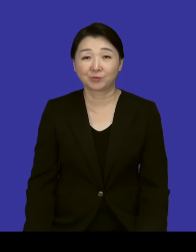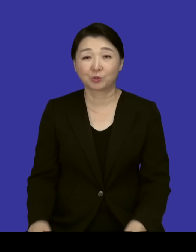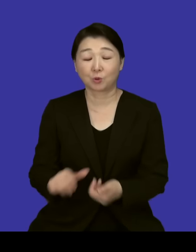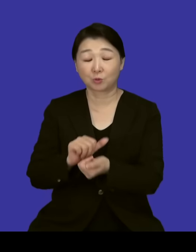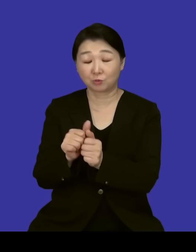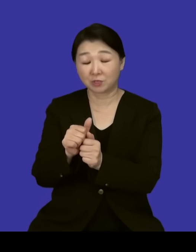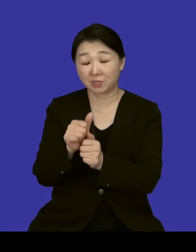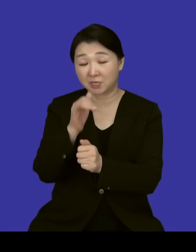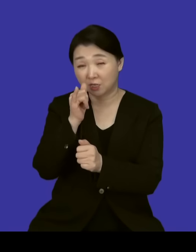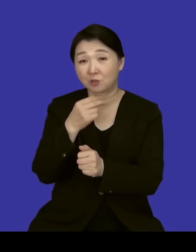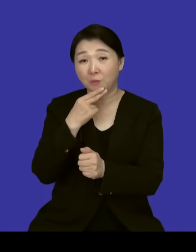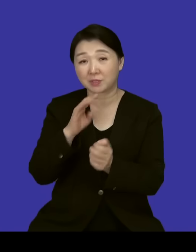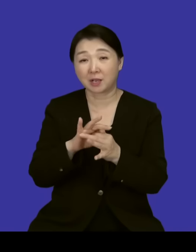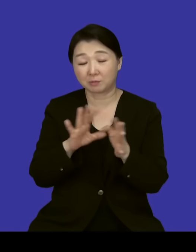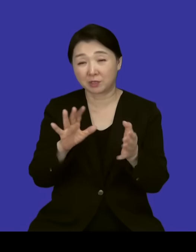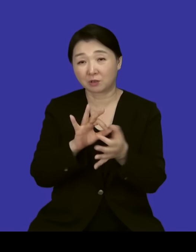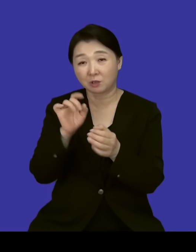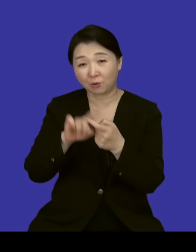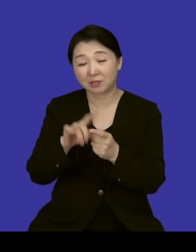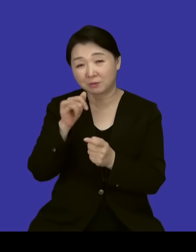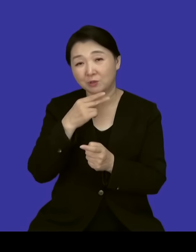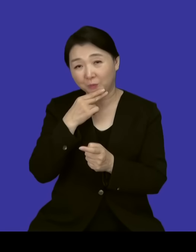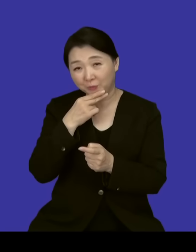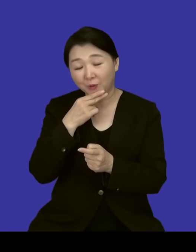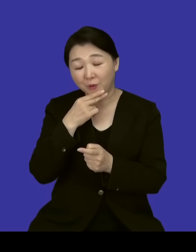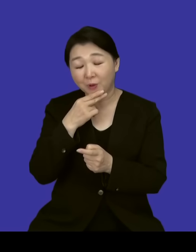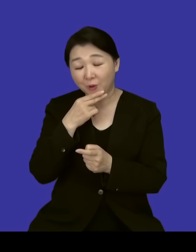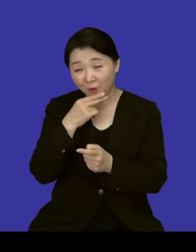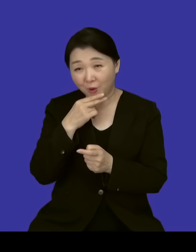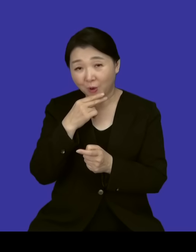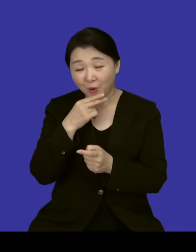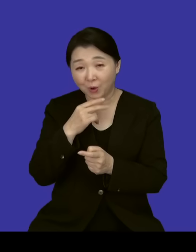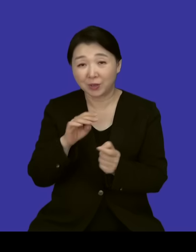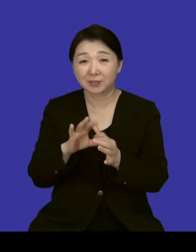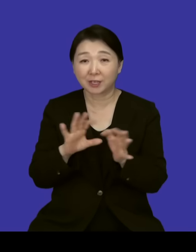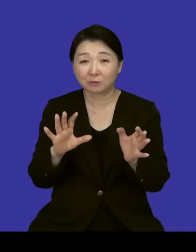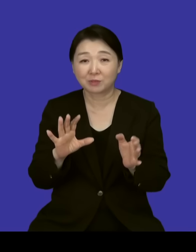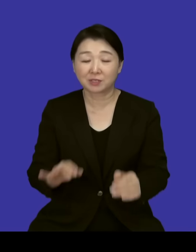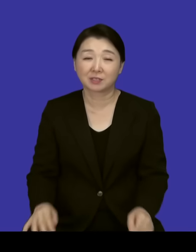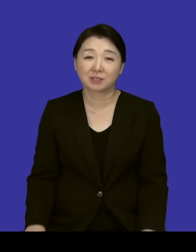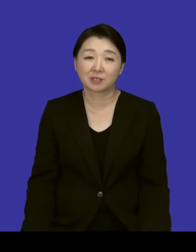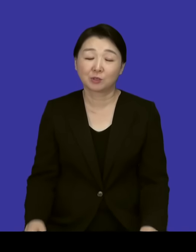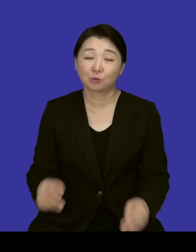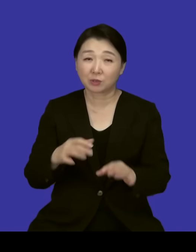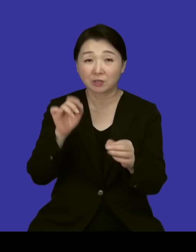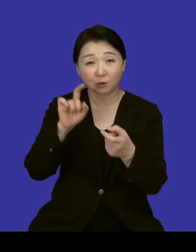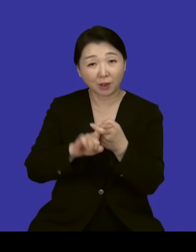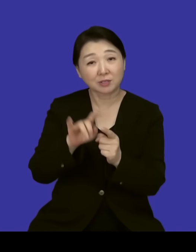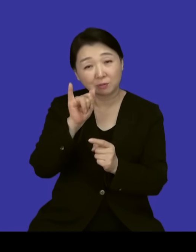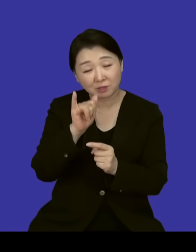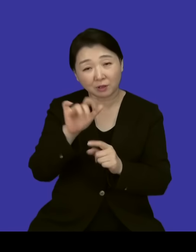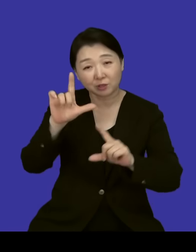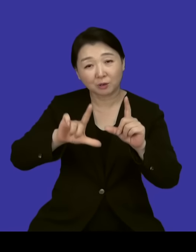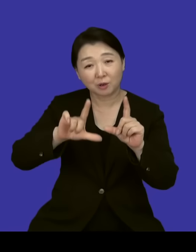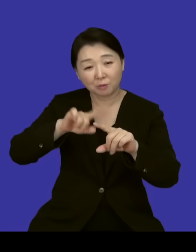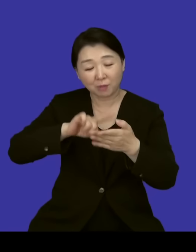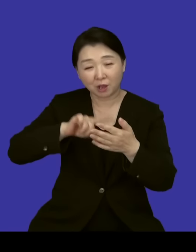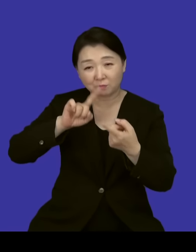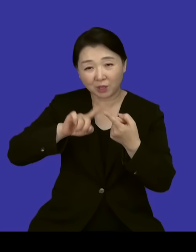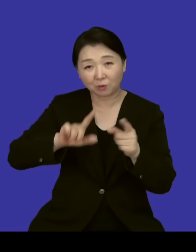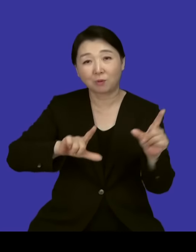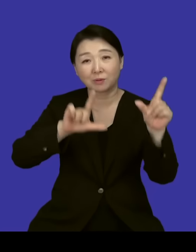하시든 안 하시든 경제에 관심이 많으신 분들은 이런 마음으로 삶을 한번 태도를 가져보는 건 참 좋은 것